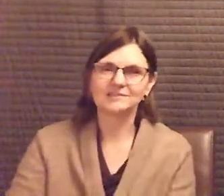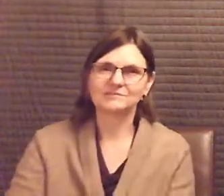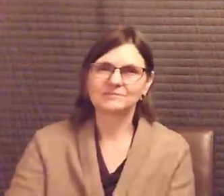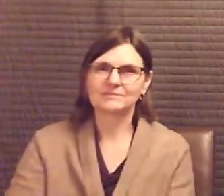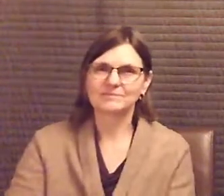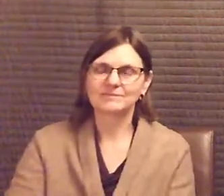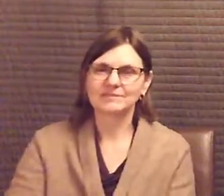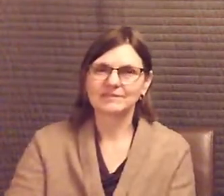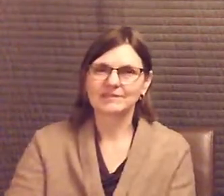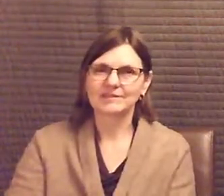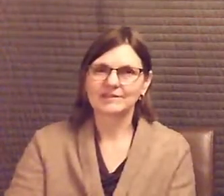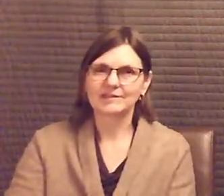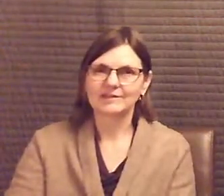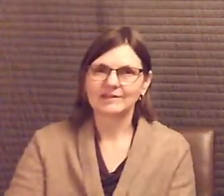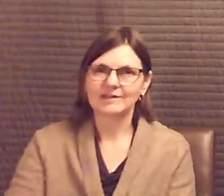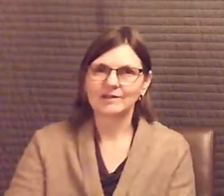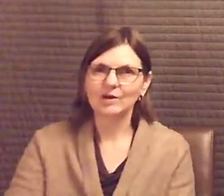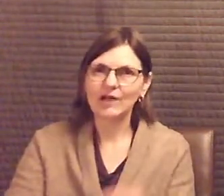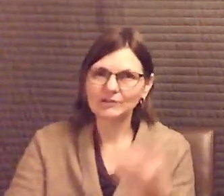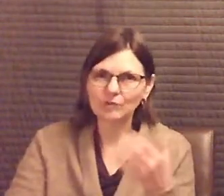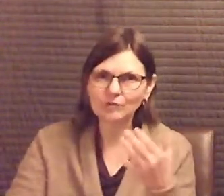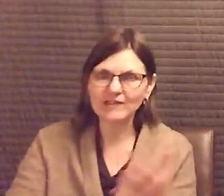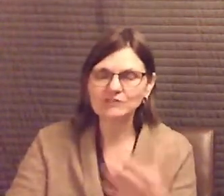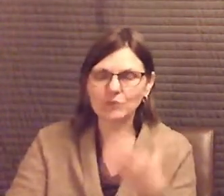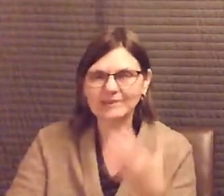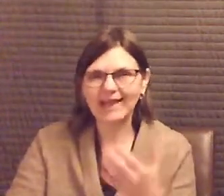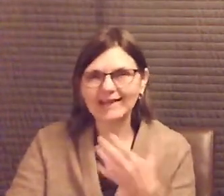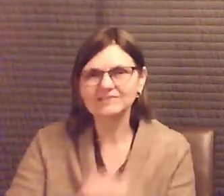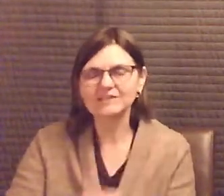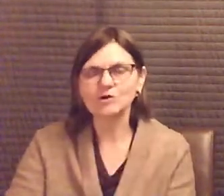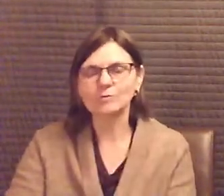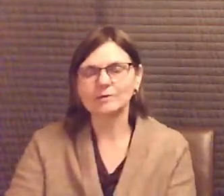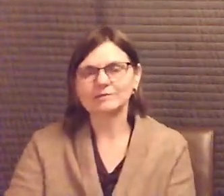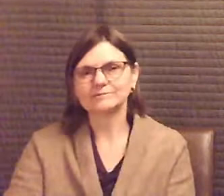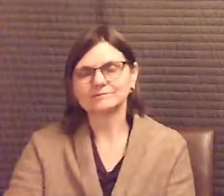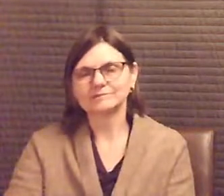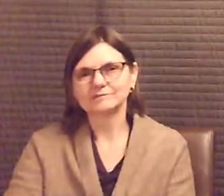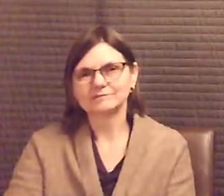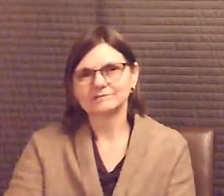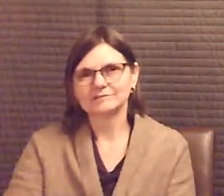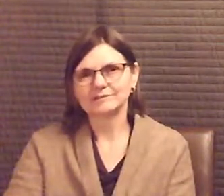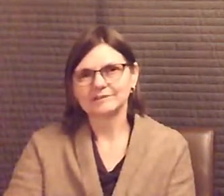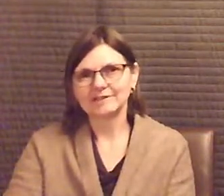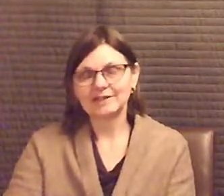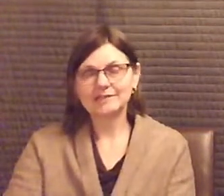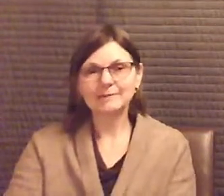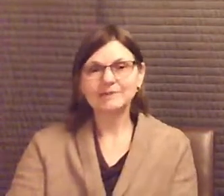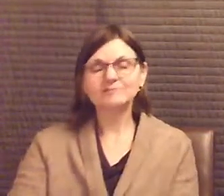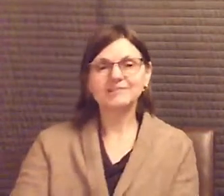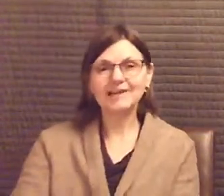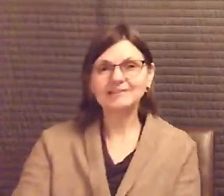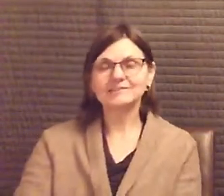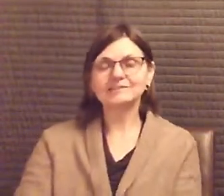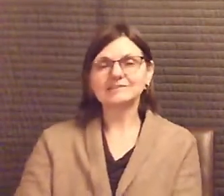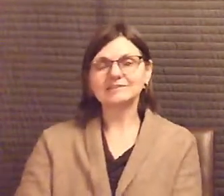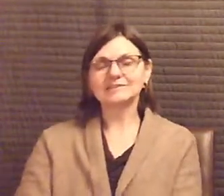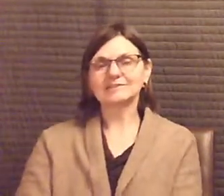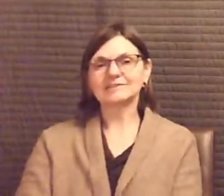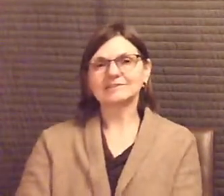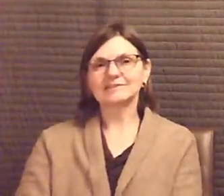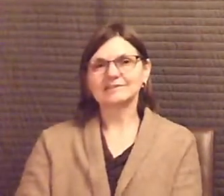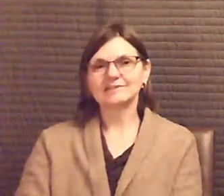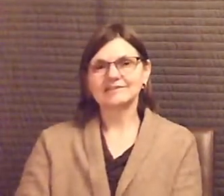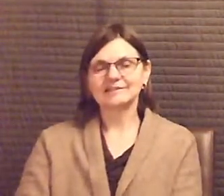zien ah hij kon je iets op dat eiland think i no longer space in een mannetje staan ohmibod ipod